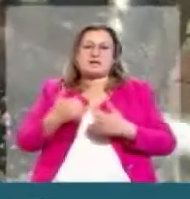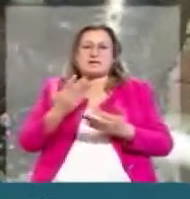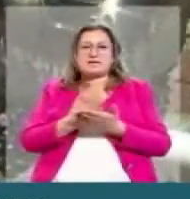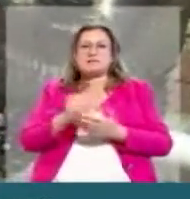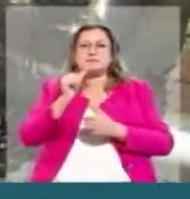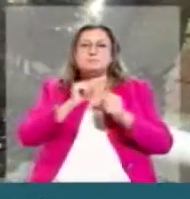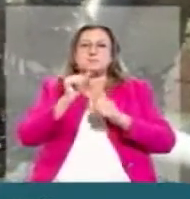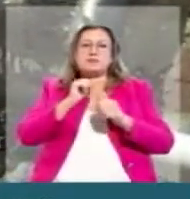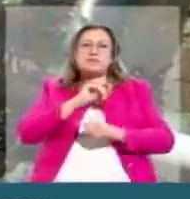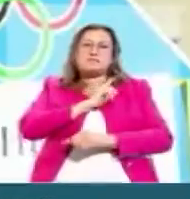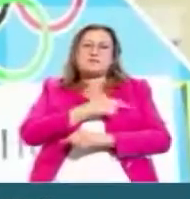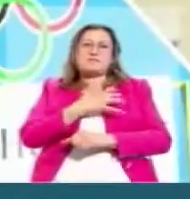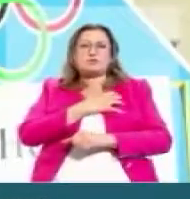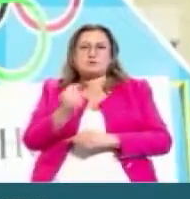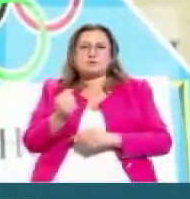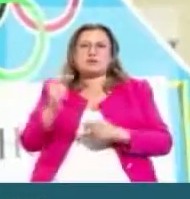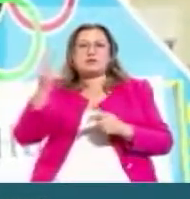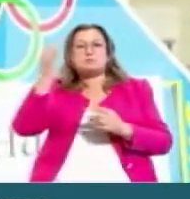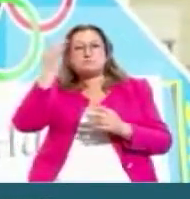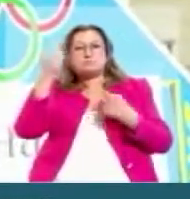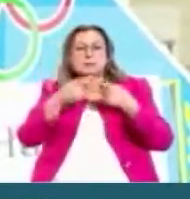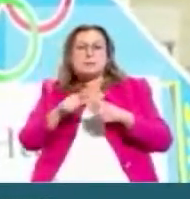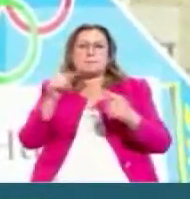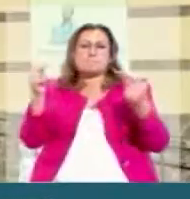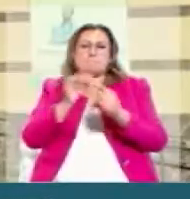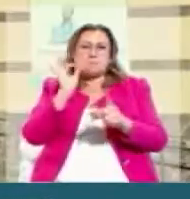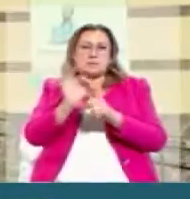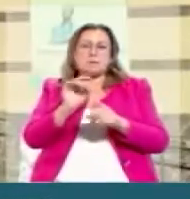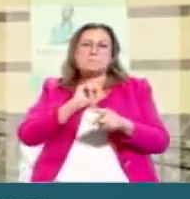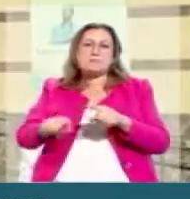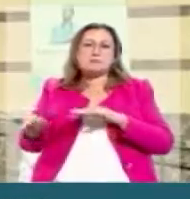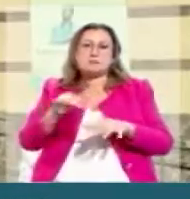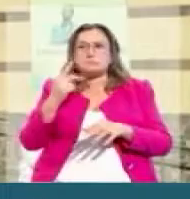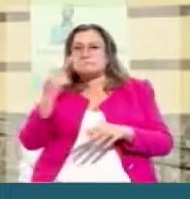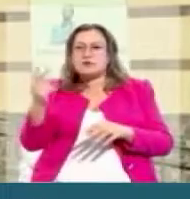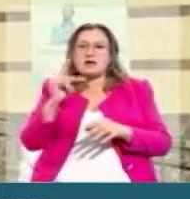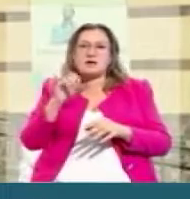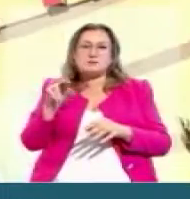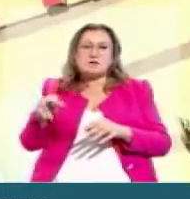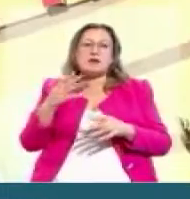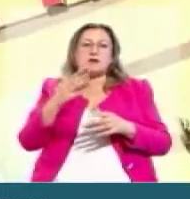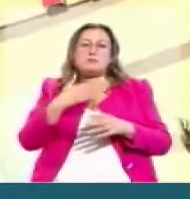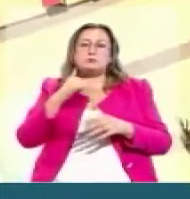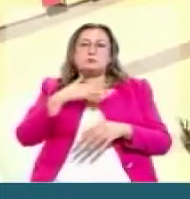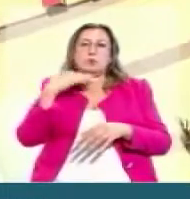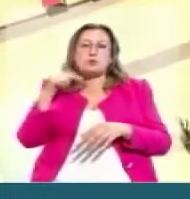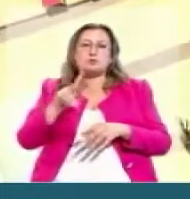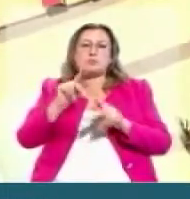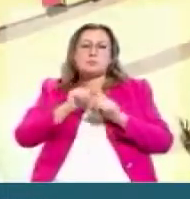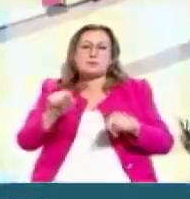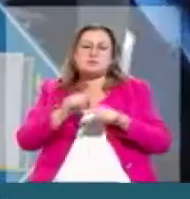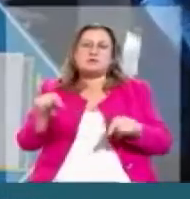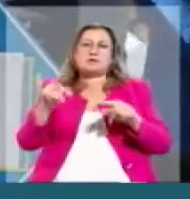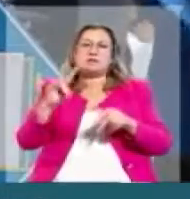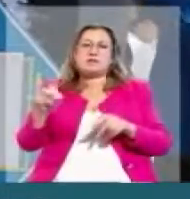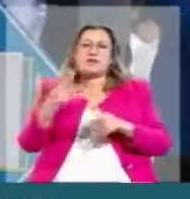Есть испытания на силу, на выносливость, на смекалку, на меткость и на быстроту реакции. Сегодня в стране немало тех, кто пропагандирует